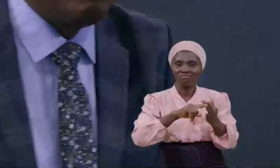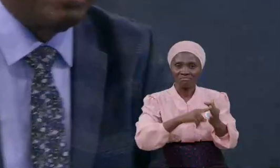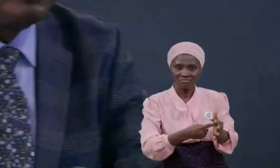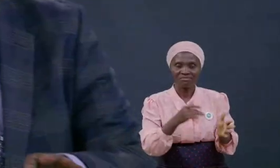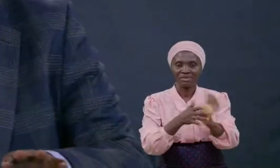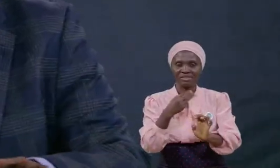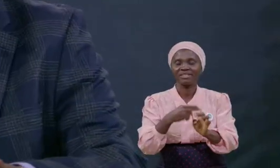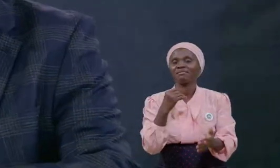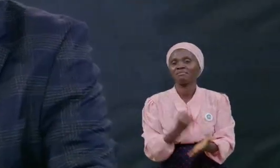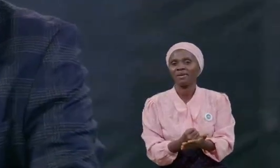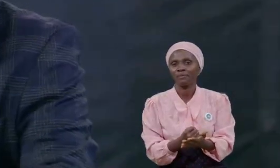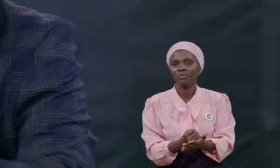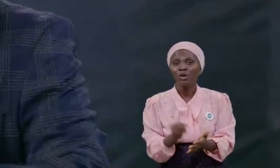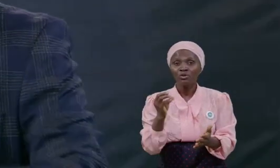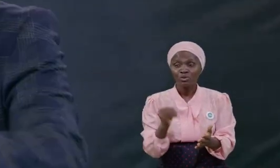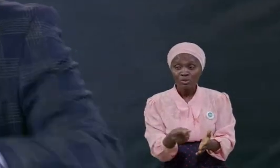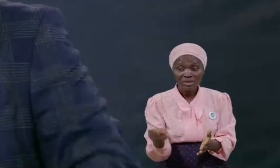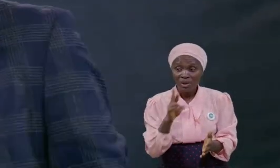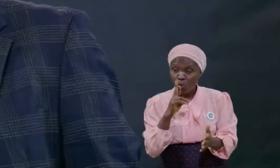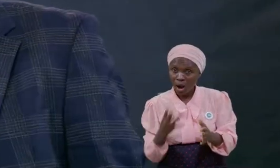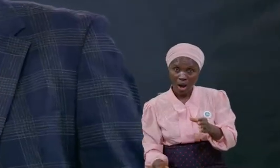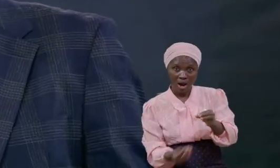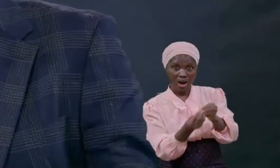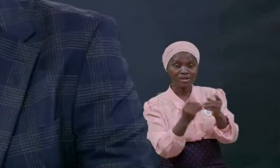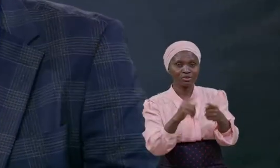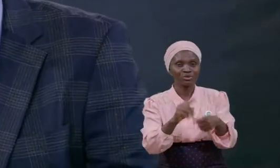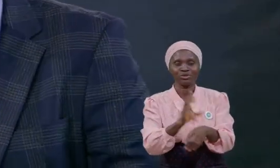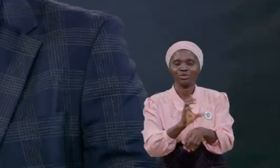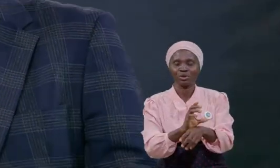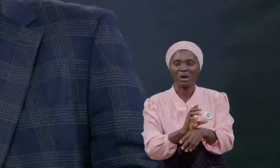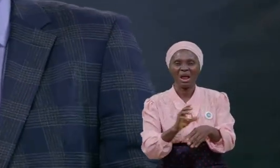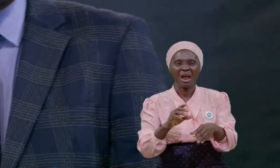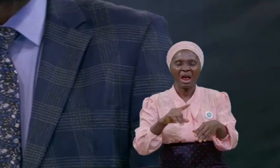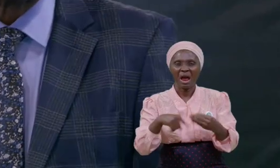Fut ajouté et en ce jour, le nombre des disciples augmenta d'environ 3000 âmes.